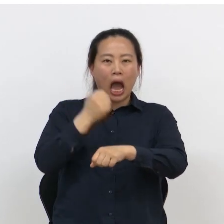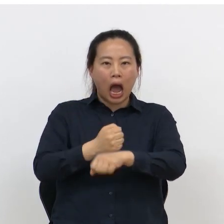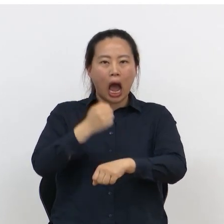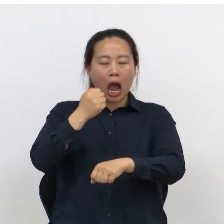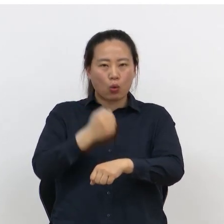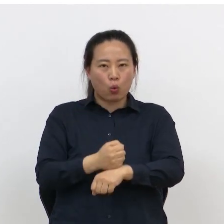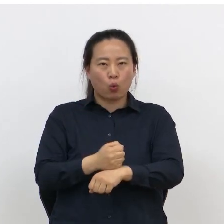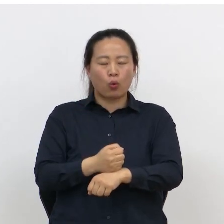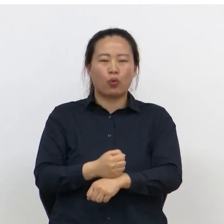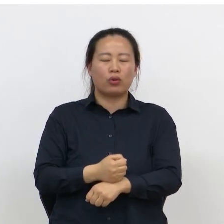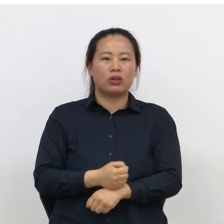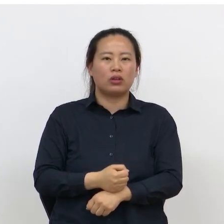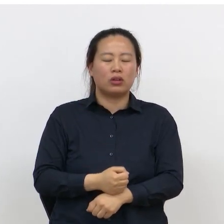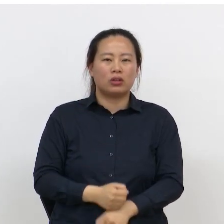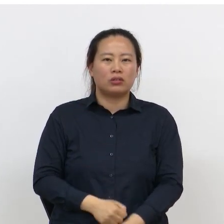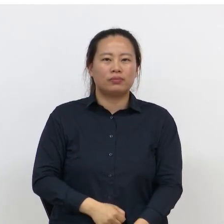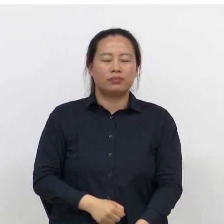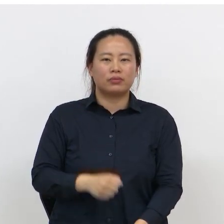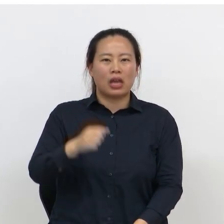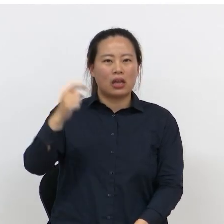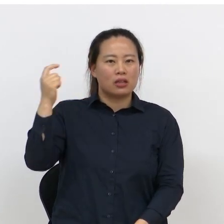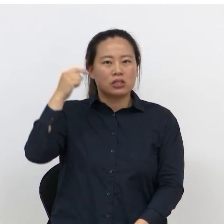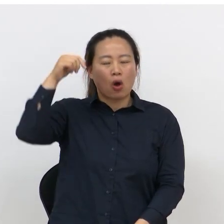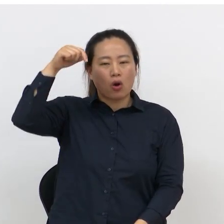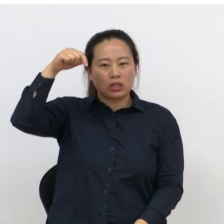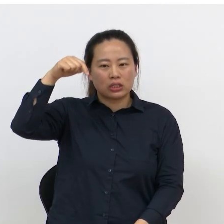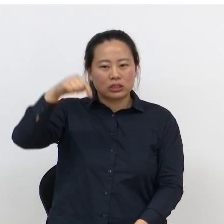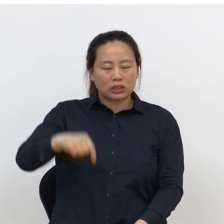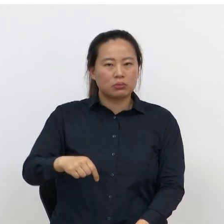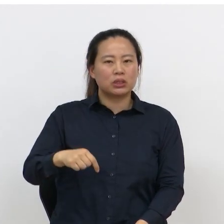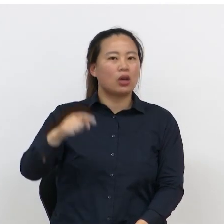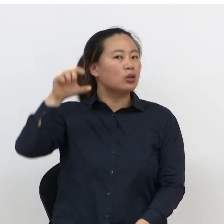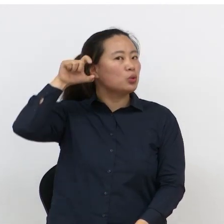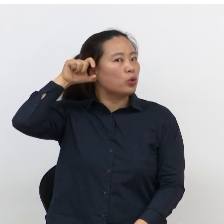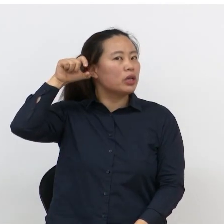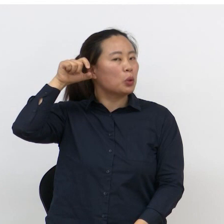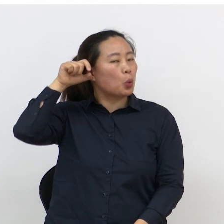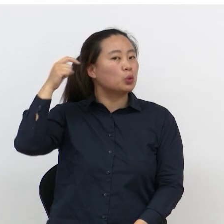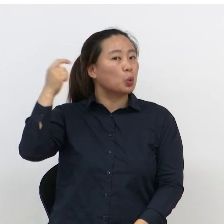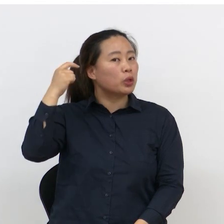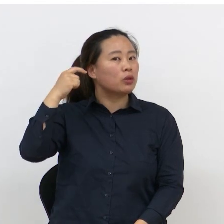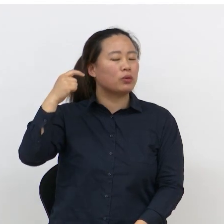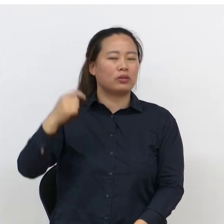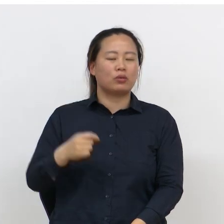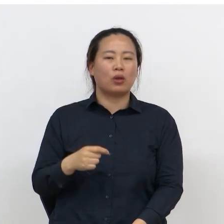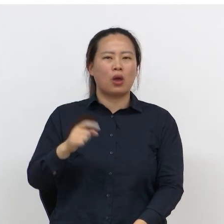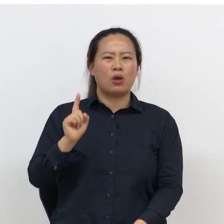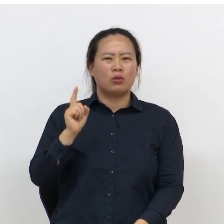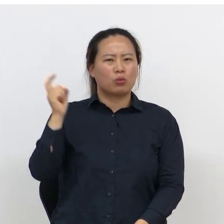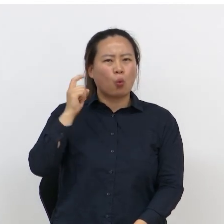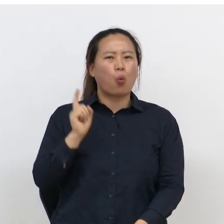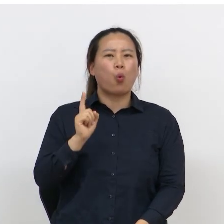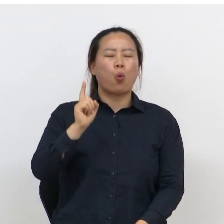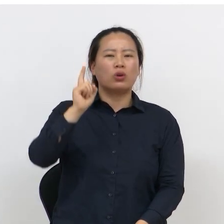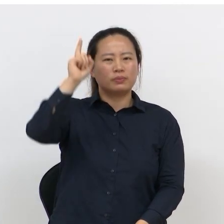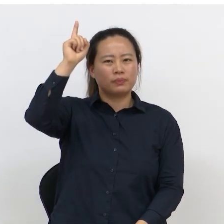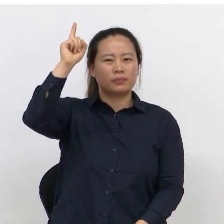저음은 그냥 이 유모 세포를 통해서 그냥 소리로 그대로 듣고 고음은 이렇게